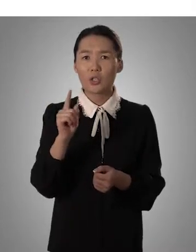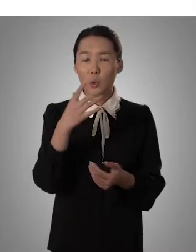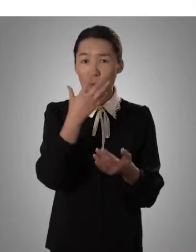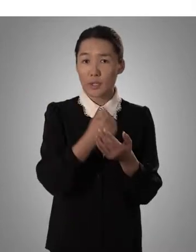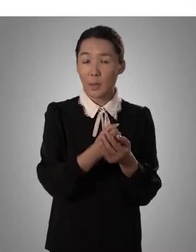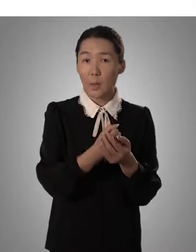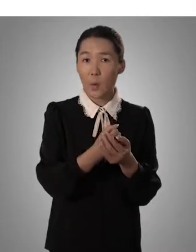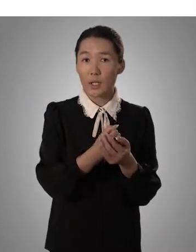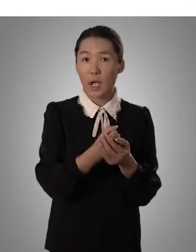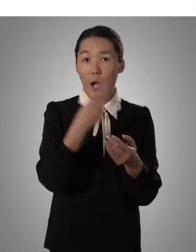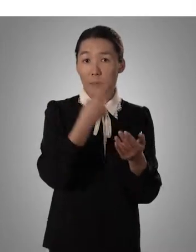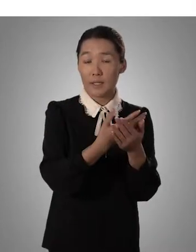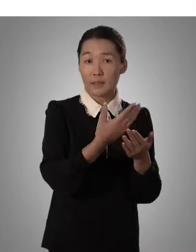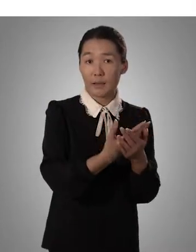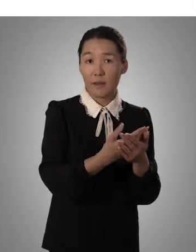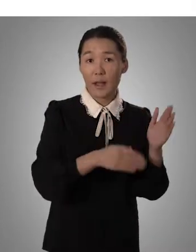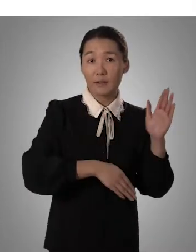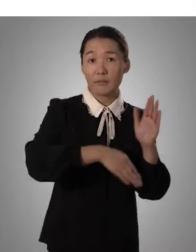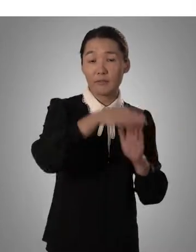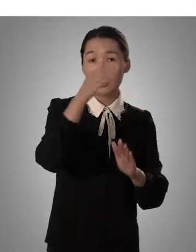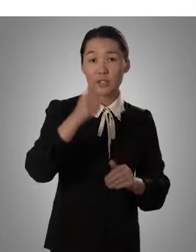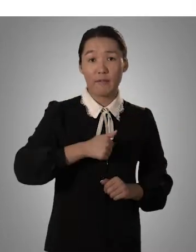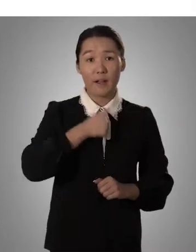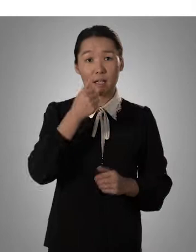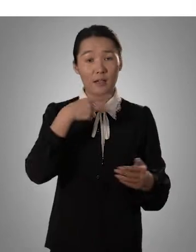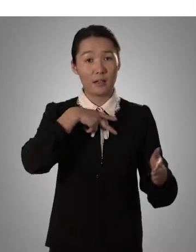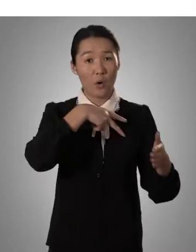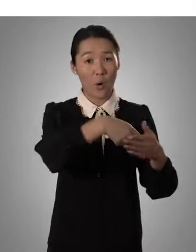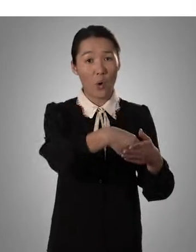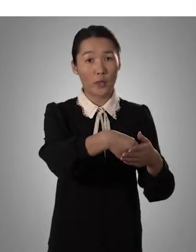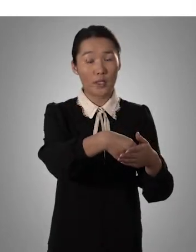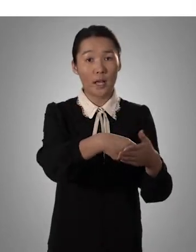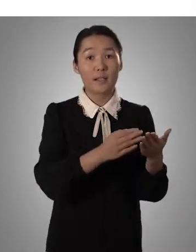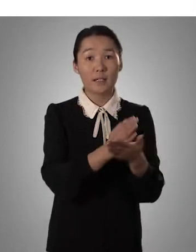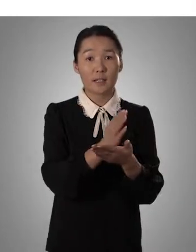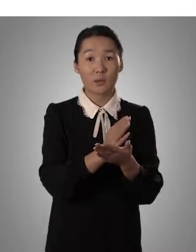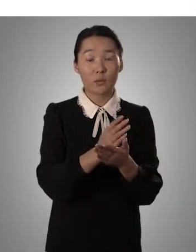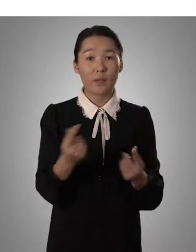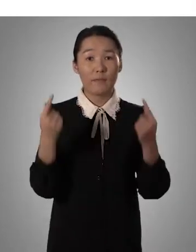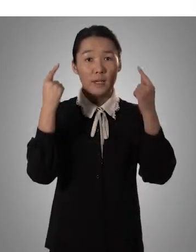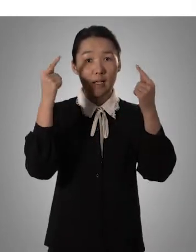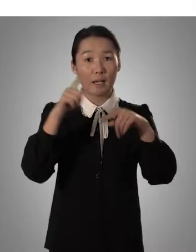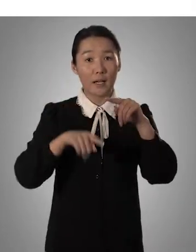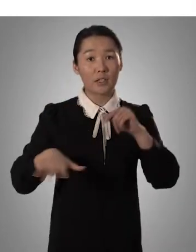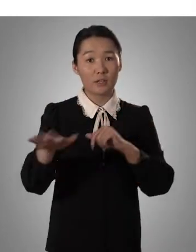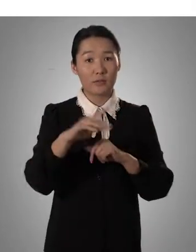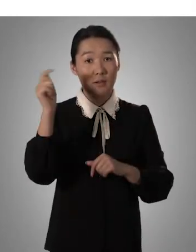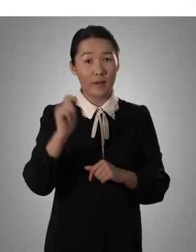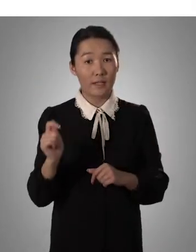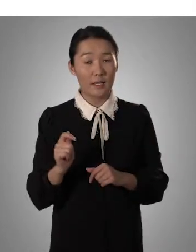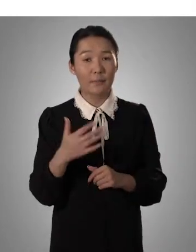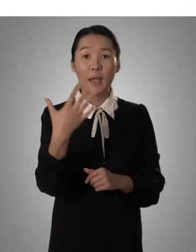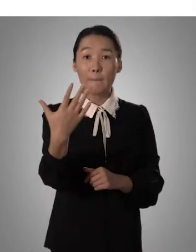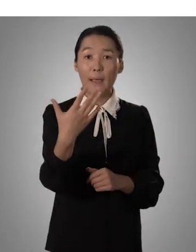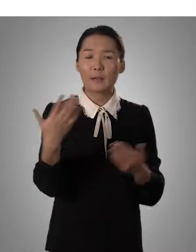представляет высший военный орден за заслуги великой отечественной войне пятое каково значение